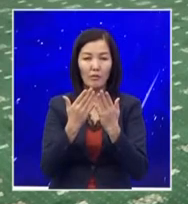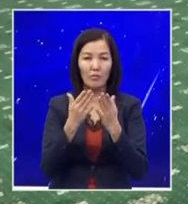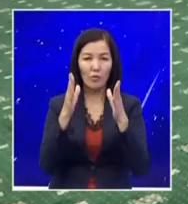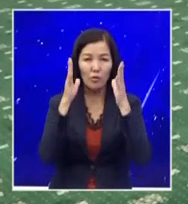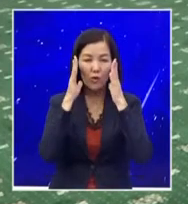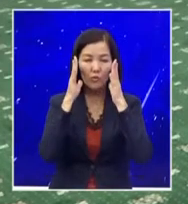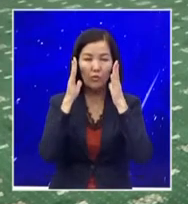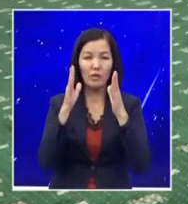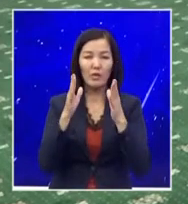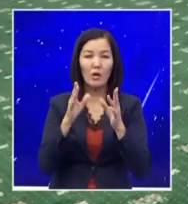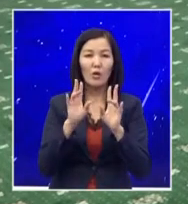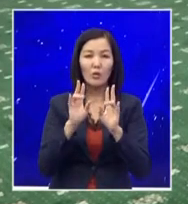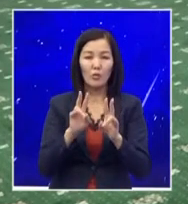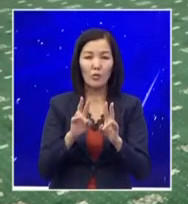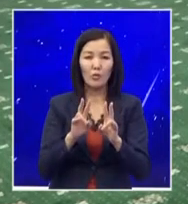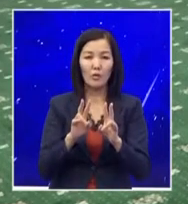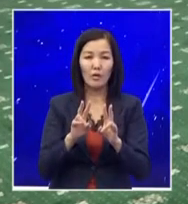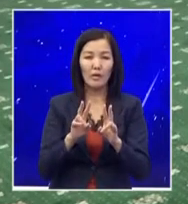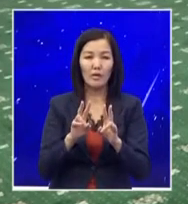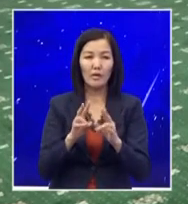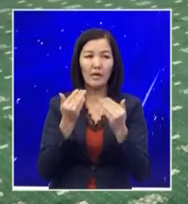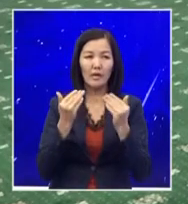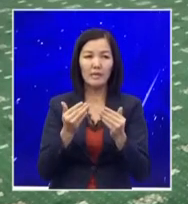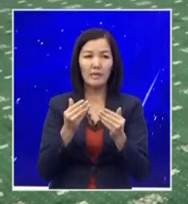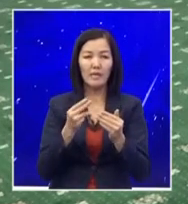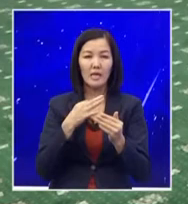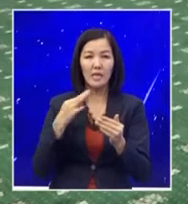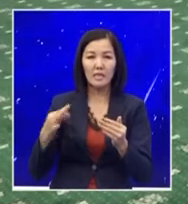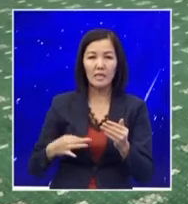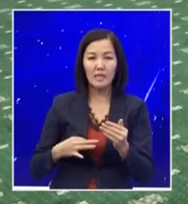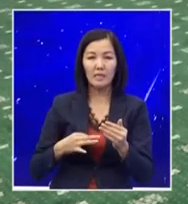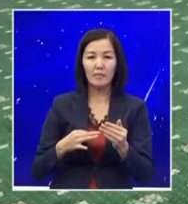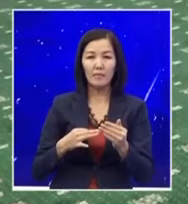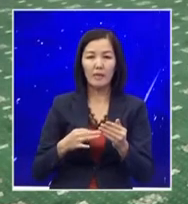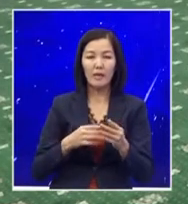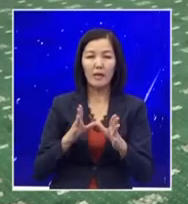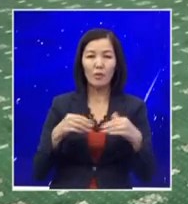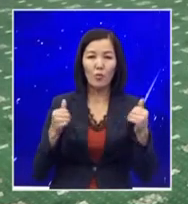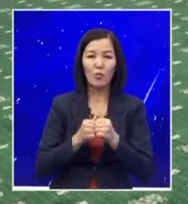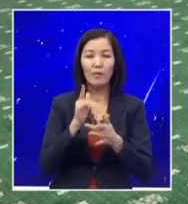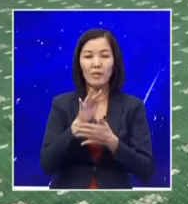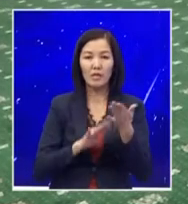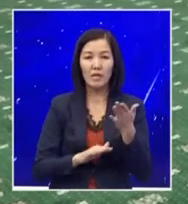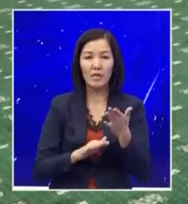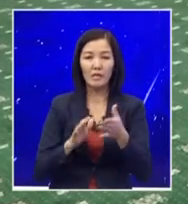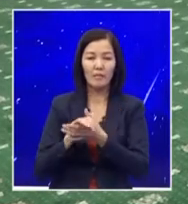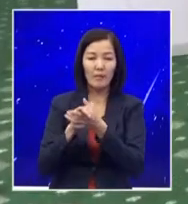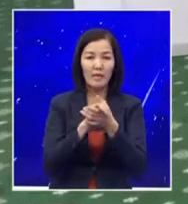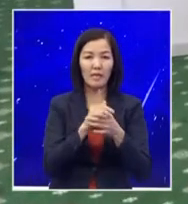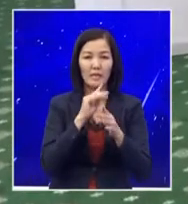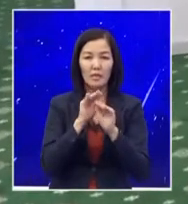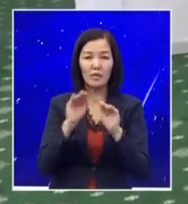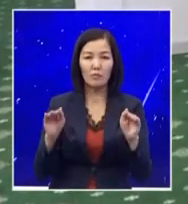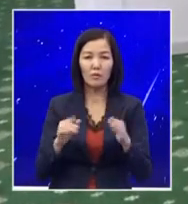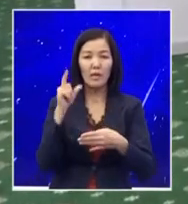оқытады, енді қабыл болсын. Баламның енді көрмеген қызығын бала шағасы көрсін, елімізге тыныштық берсін, елірге саман болсын.